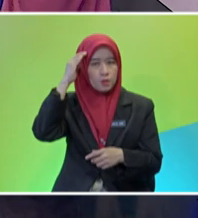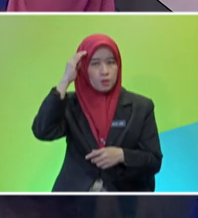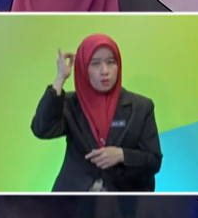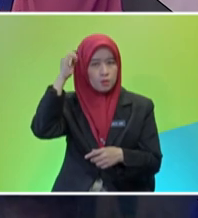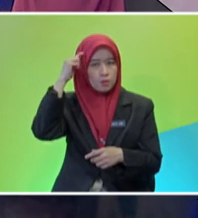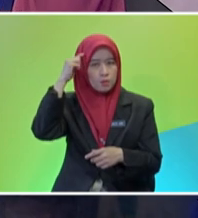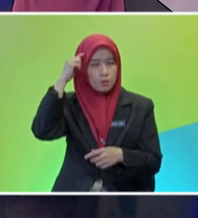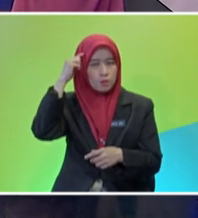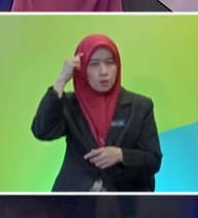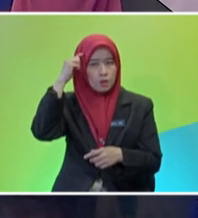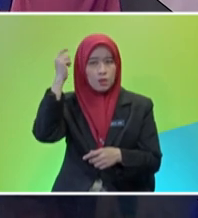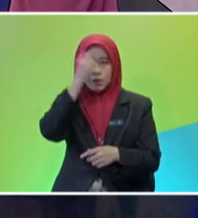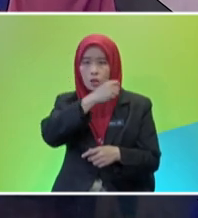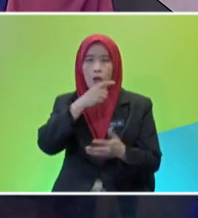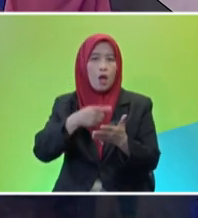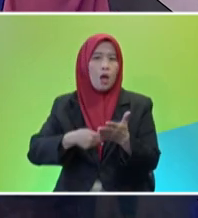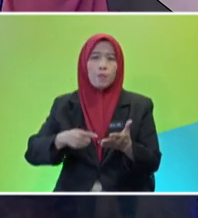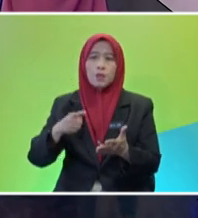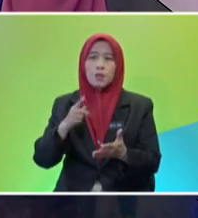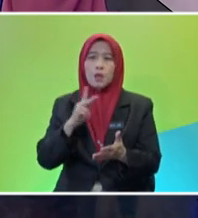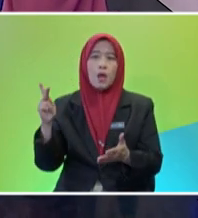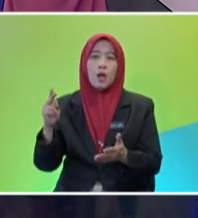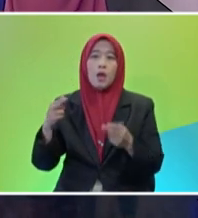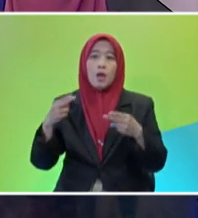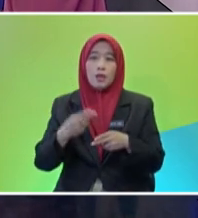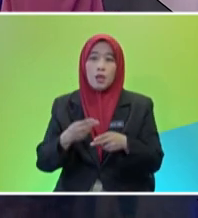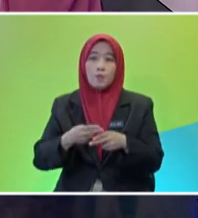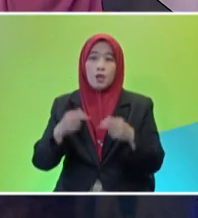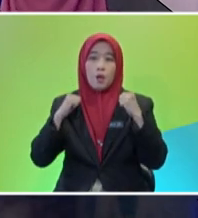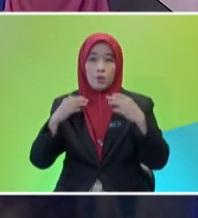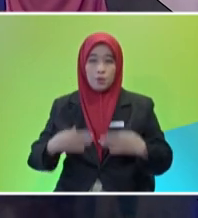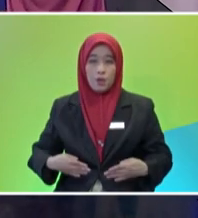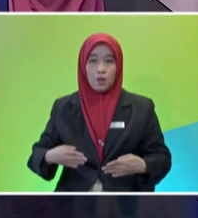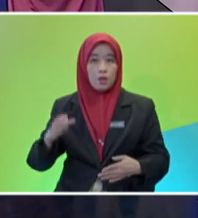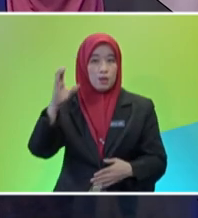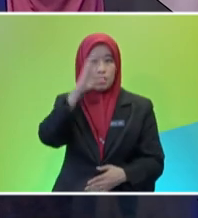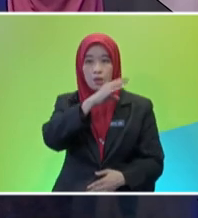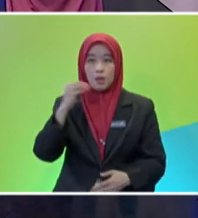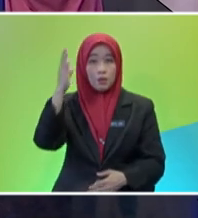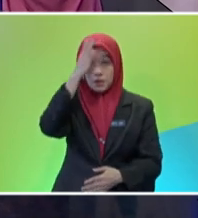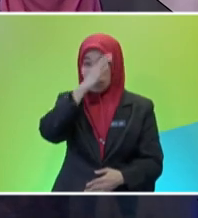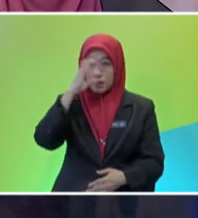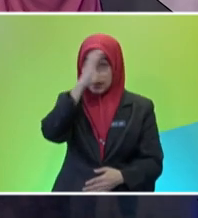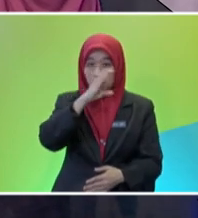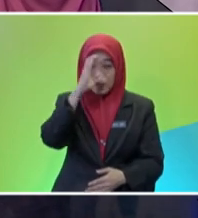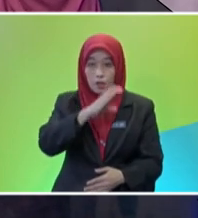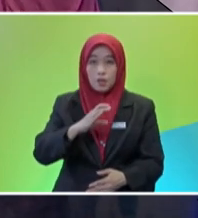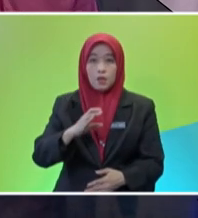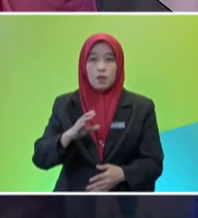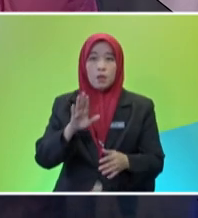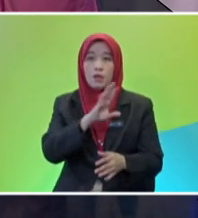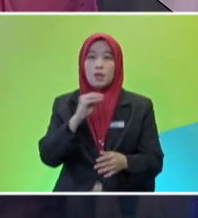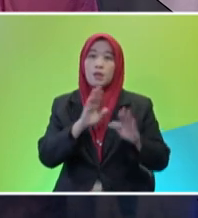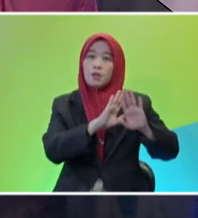itu, Irfan teka. Apakah nama anggota badan itu? Apakah namanya? Dan cari anggota badan di sini dan tampalkan di